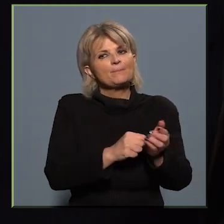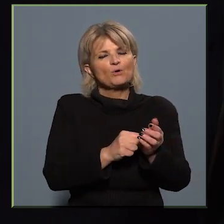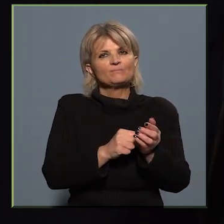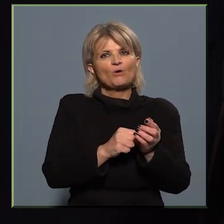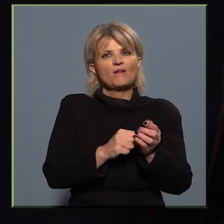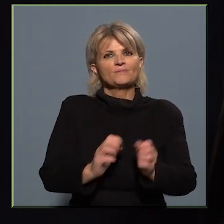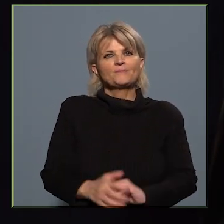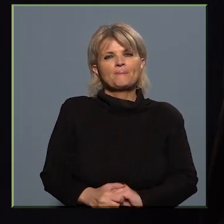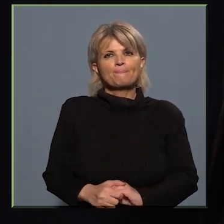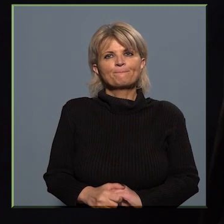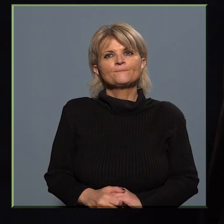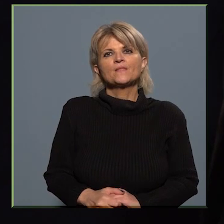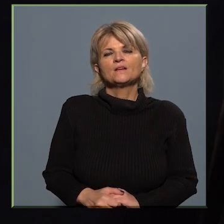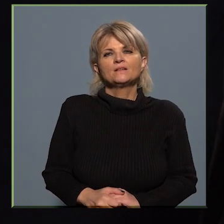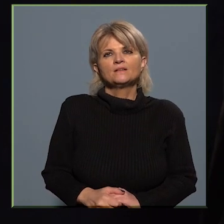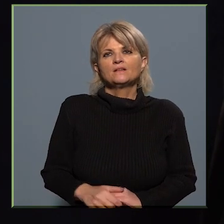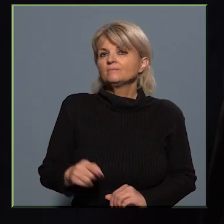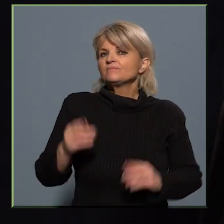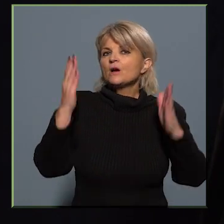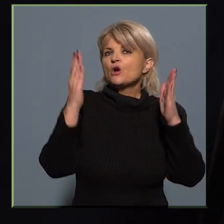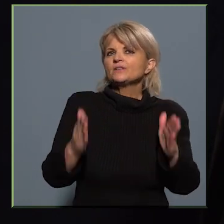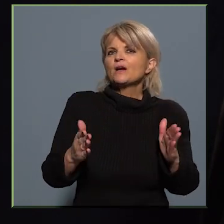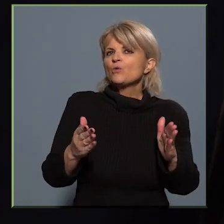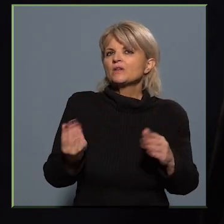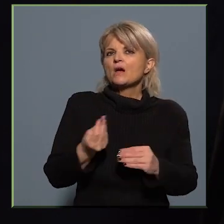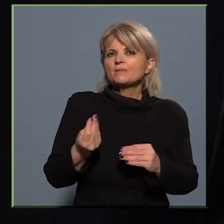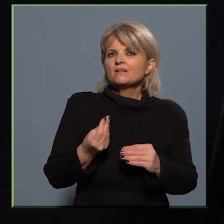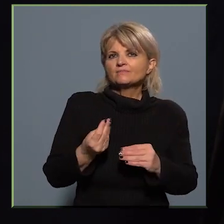beiratkozik abba a kategóriába, ami